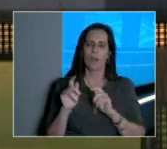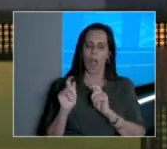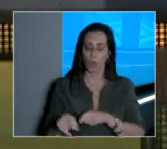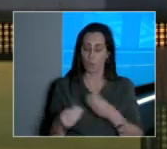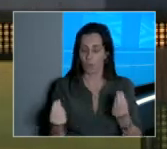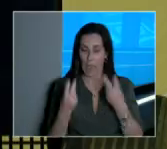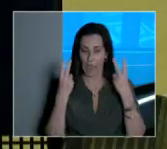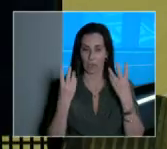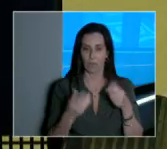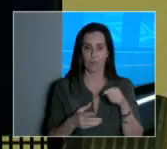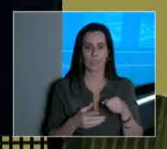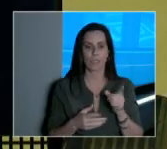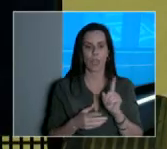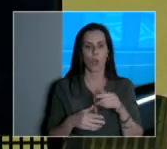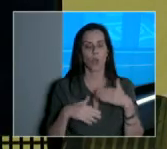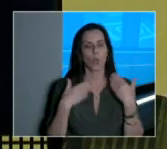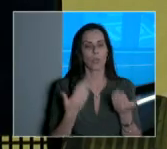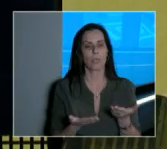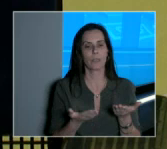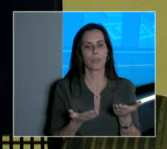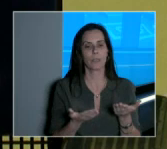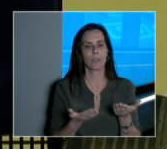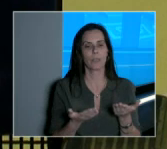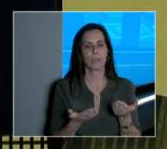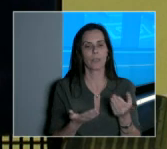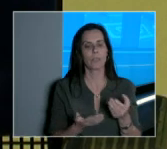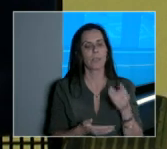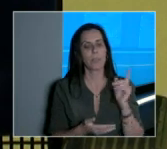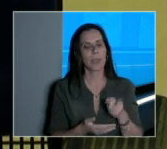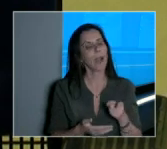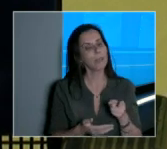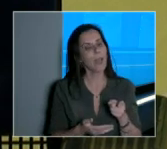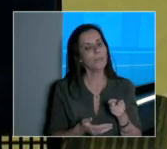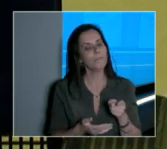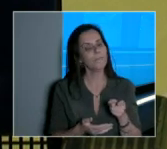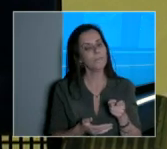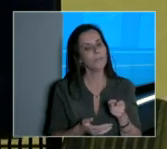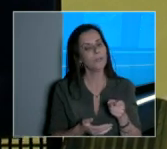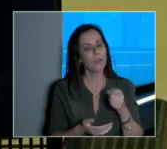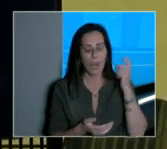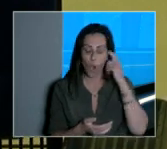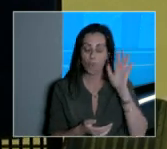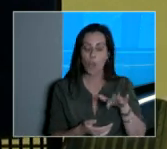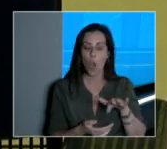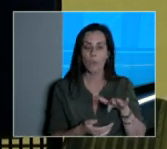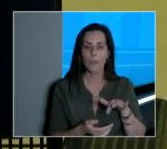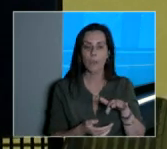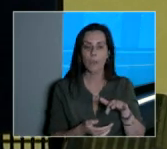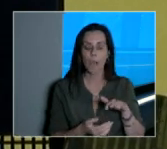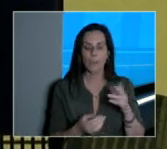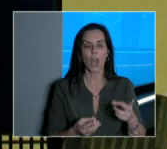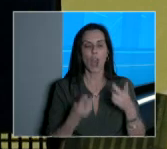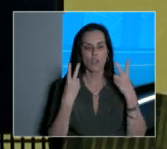לאומי, וזה לא מאפשר, וזה מחייב לקחת בשיקולים כלכליים גם את הערך הלאומי